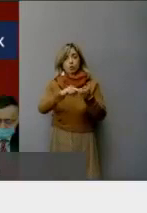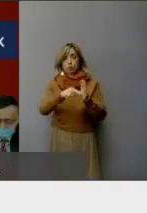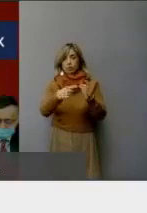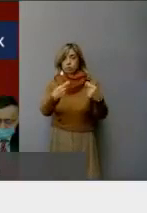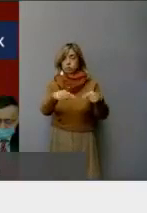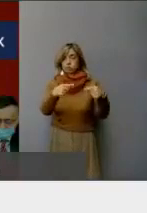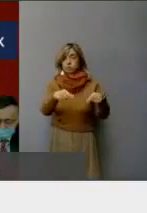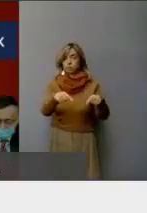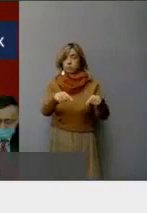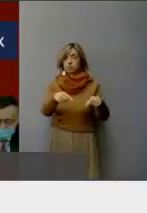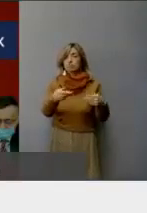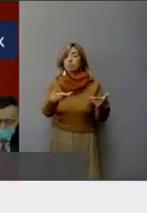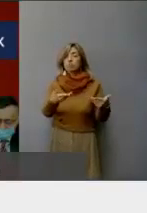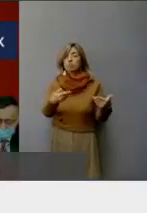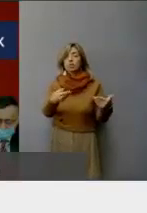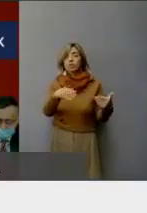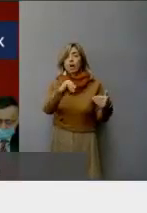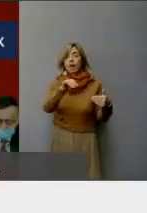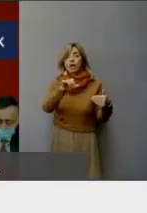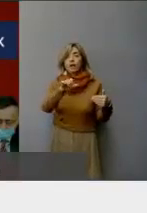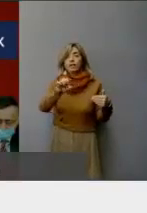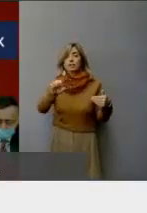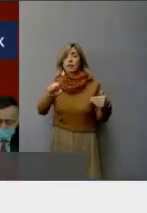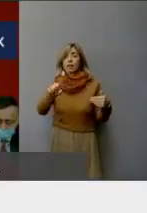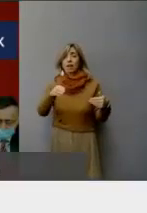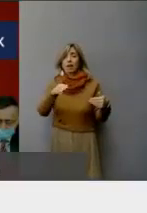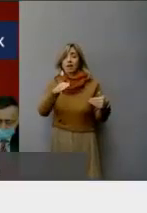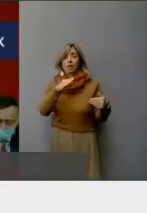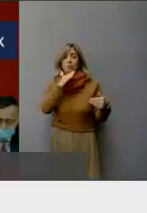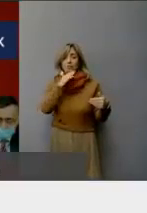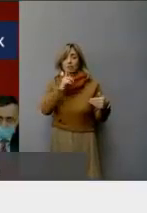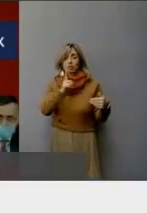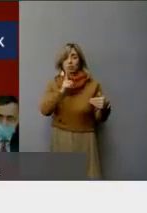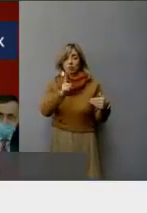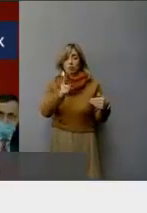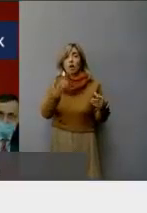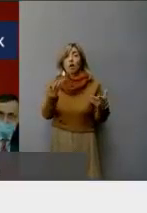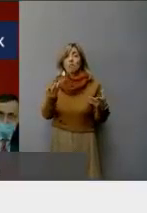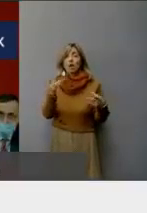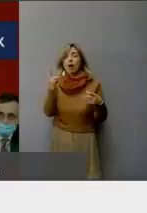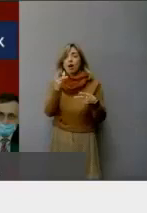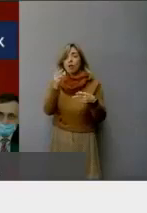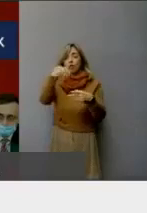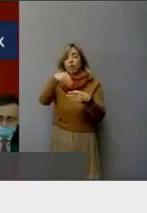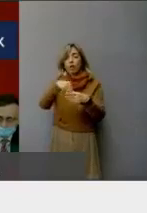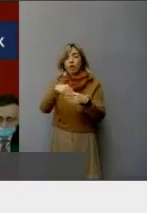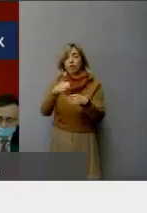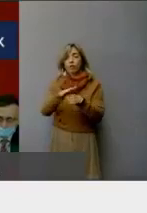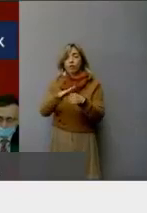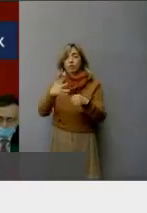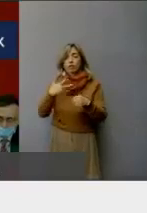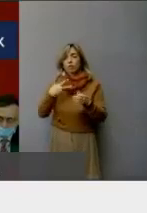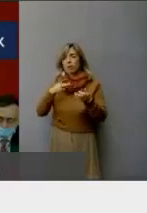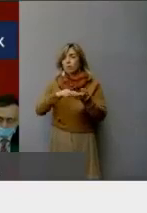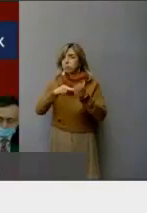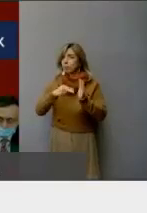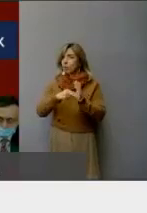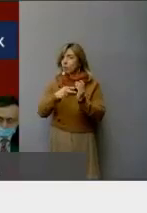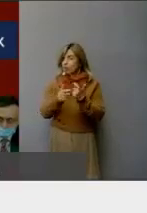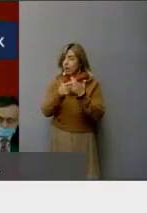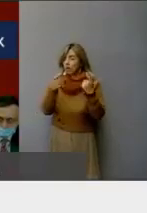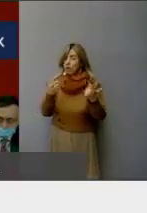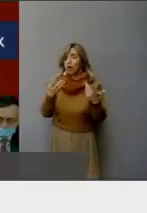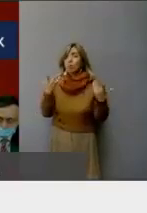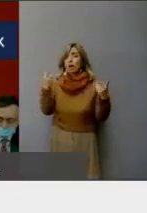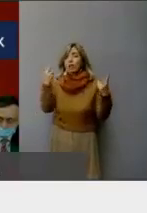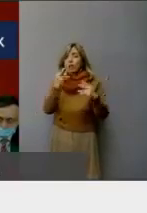hanno lise è sufficiente ma hanno un sacco di problemi grossi in famiglia e non possono accedere i servizi per cui questo è un enorme